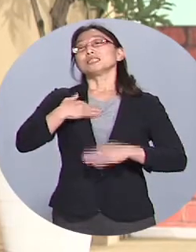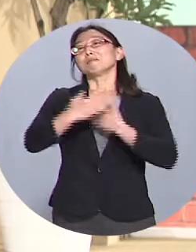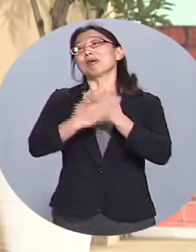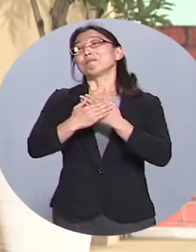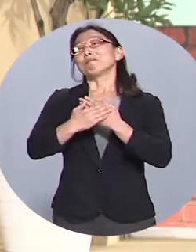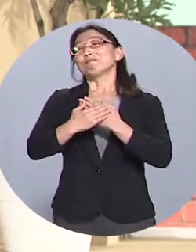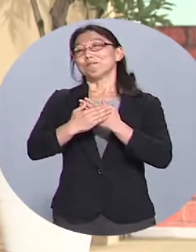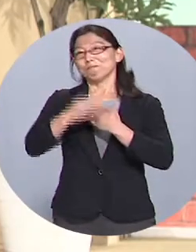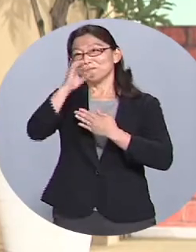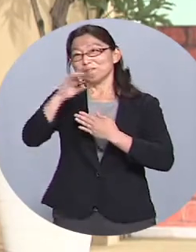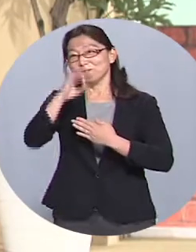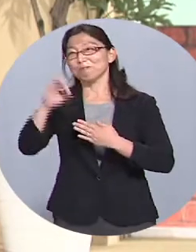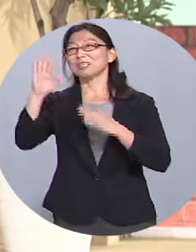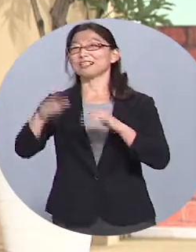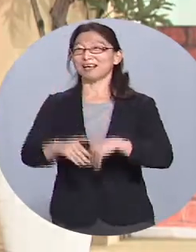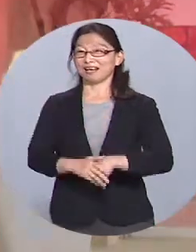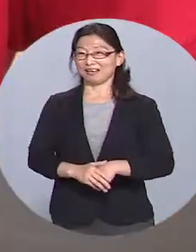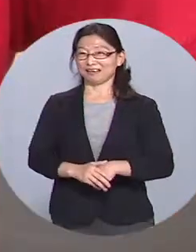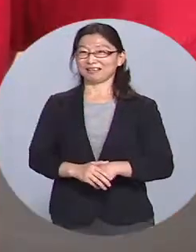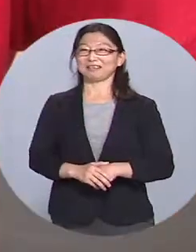きました。どうぞ。 ひんやり。